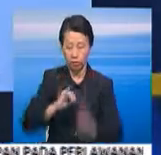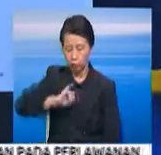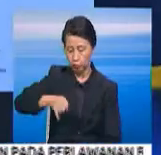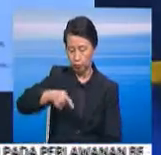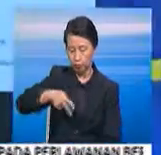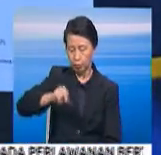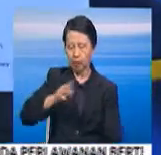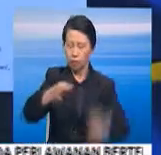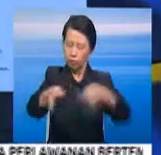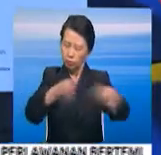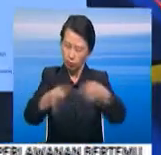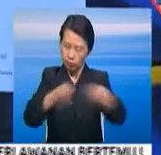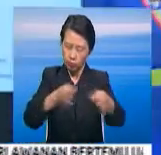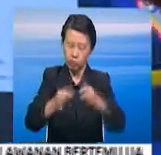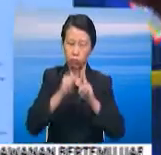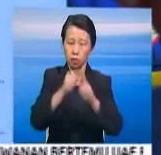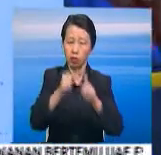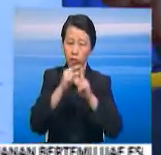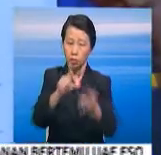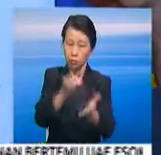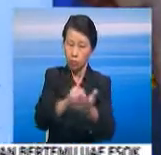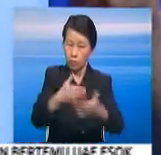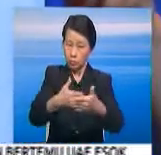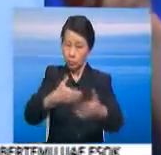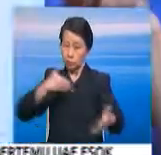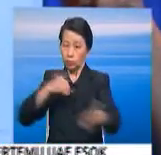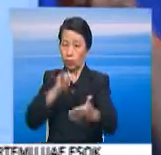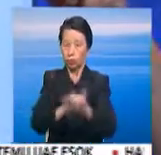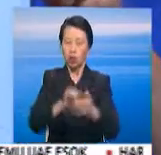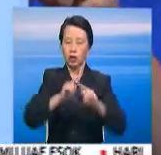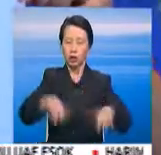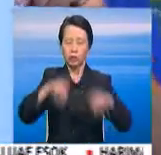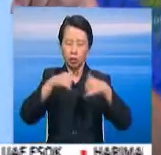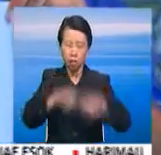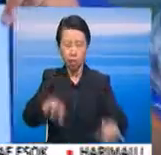membuat penjelasan menerusi kenyataan media sebelum ini, tetapi masih